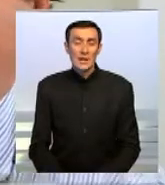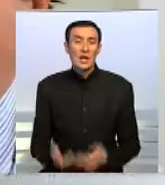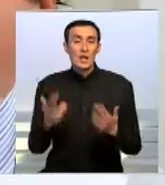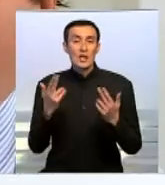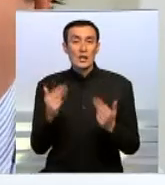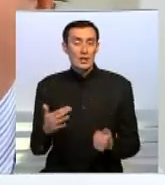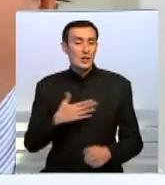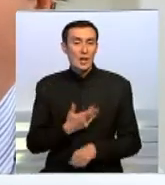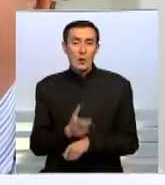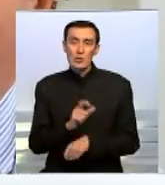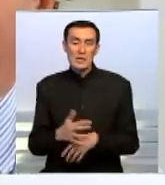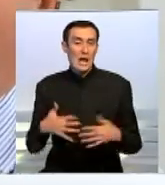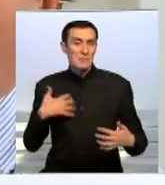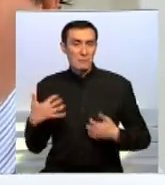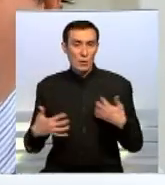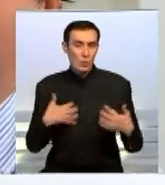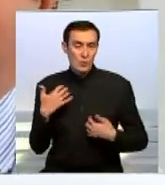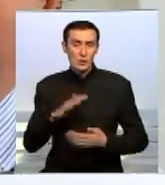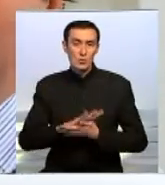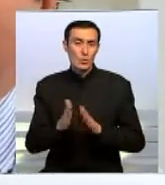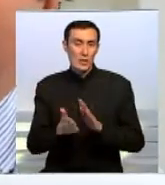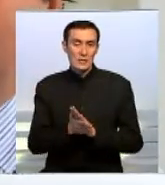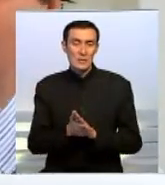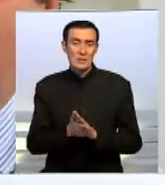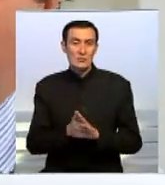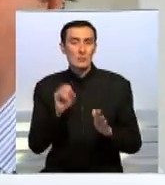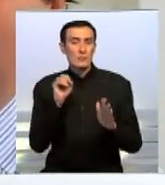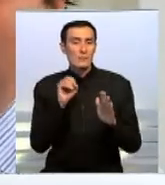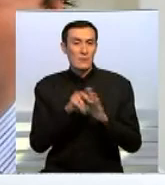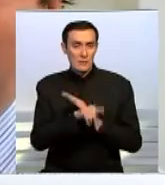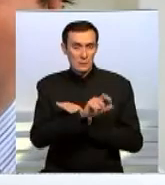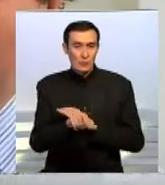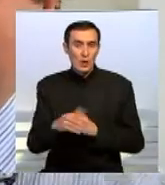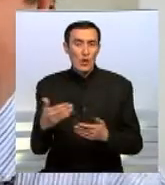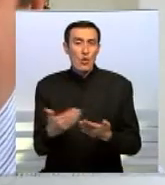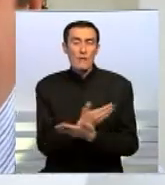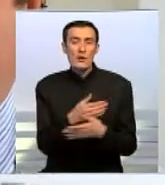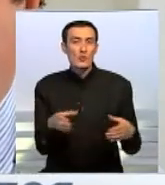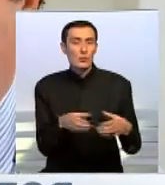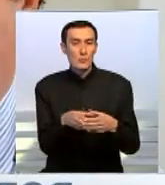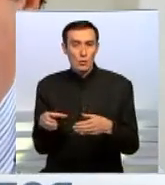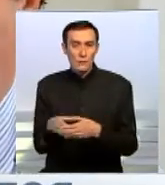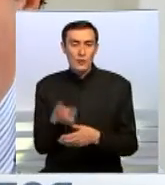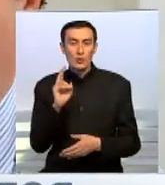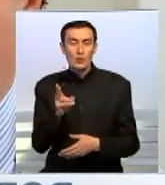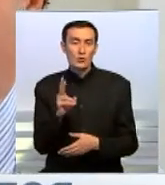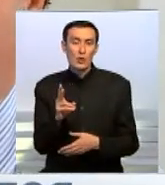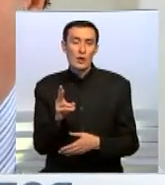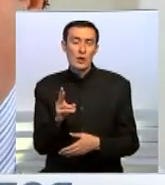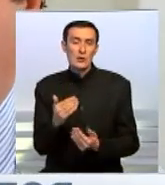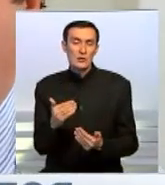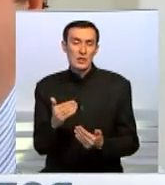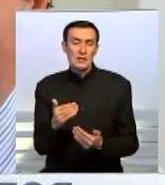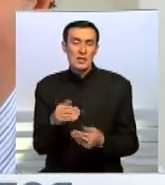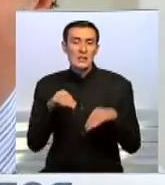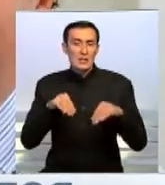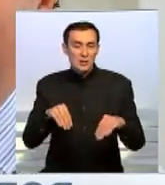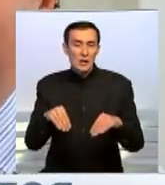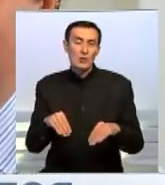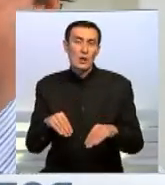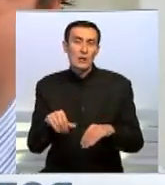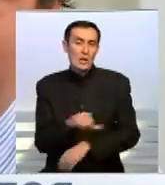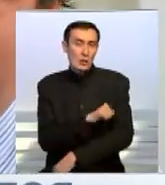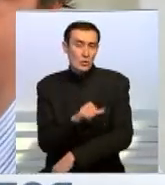Конечно же, я очень обеспокоен по поводу ситуации с диссидентами. К тому же появление новых группировок, которые собирают листья коки и сажают новые в